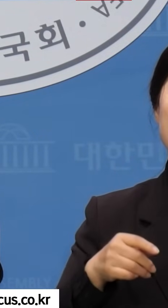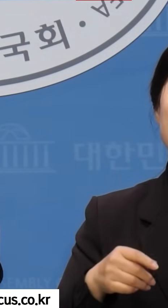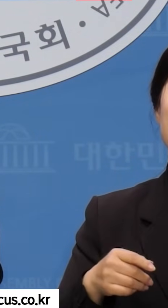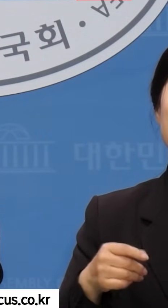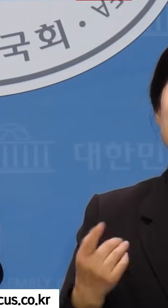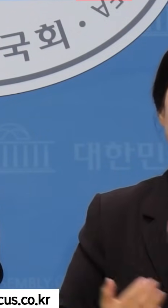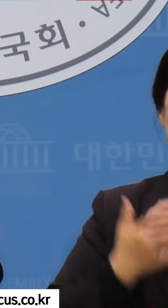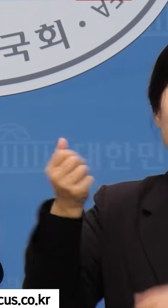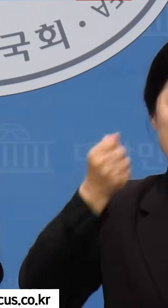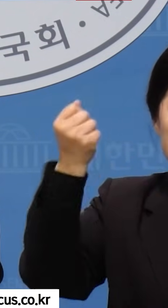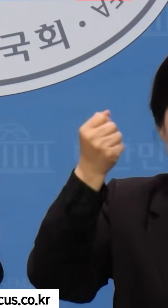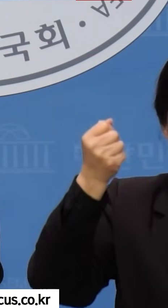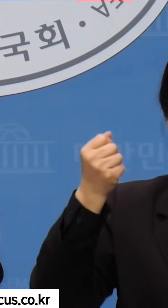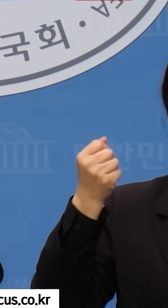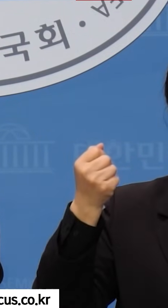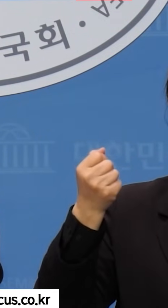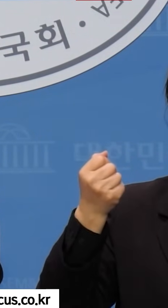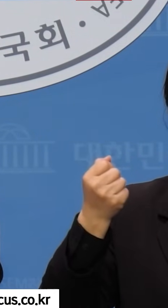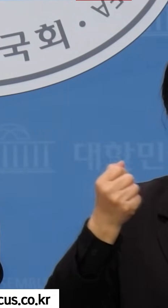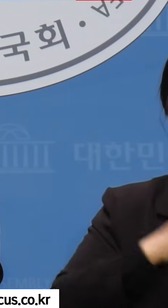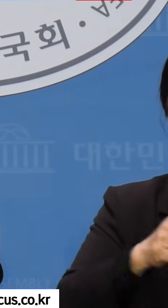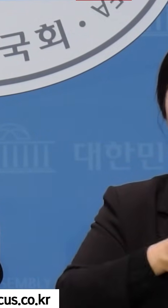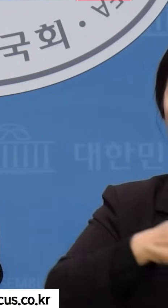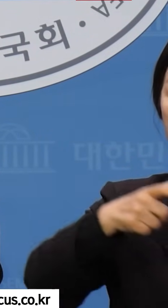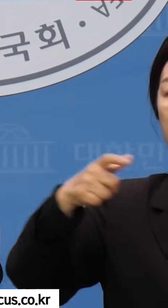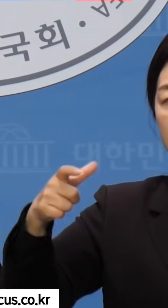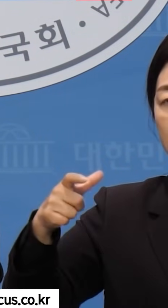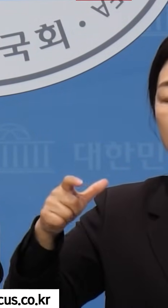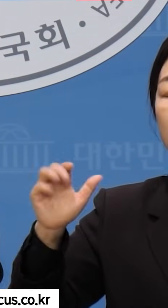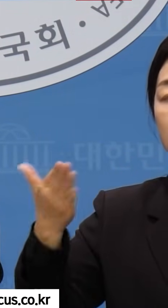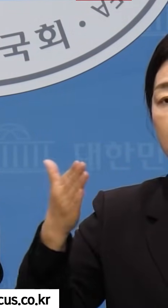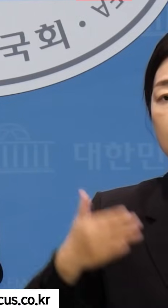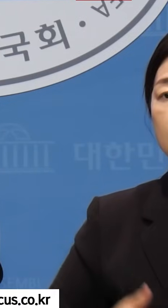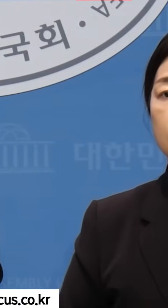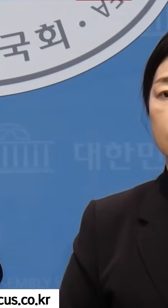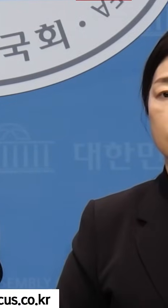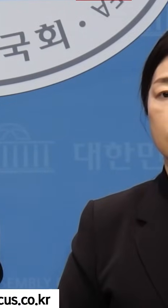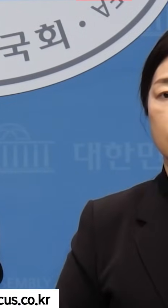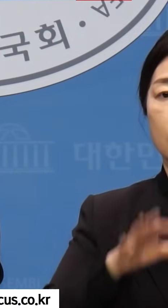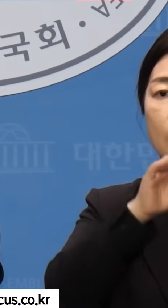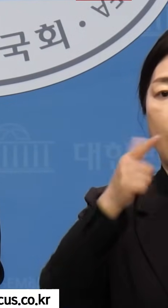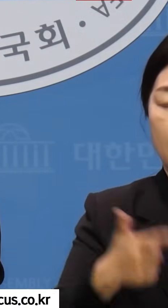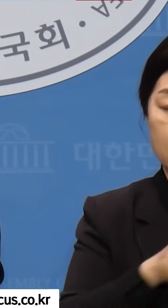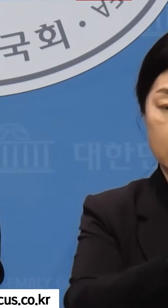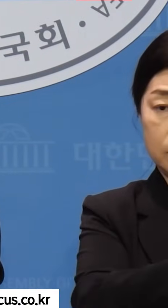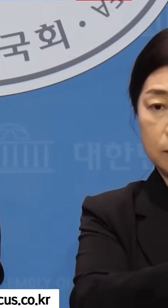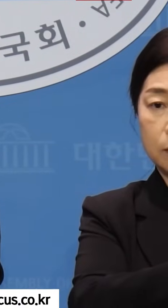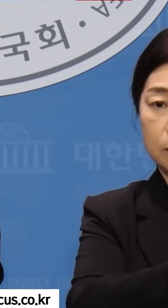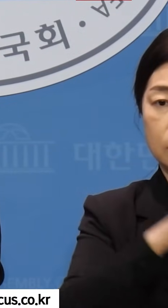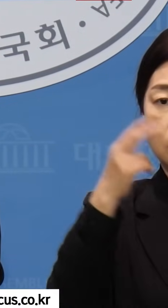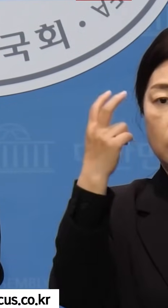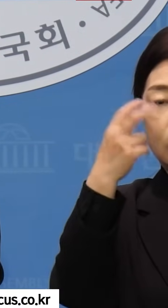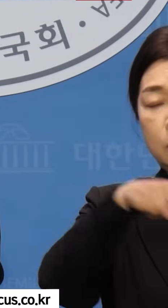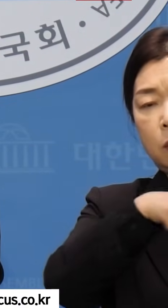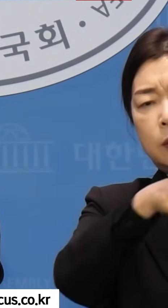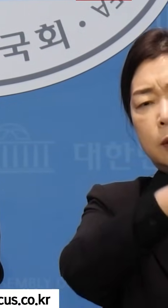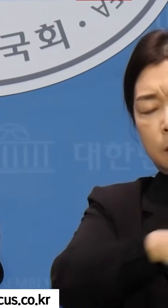횃불이 되는 그런 시기입니다. 안민석 의원에 대한 검찰의,